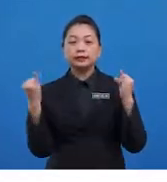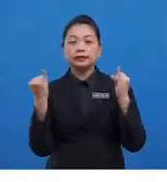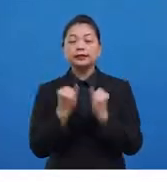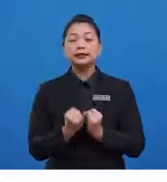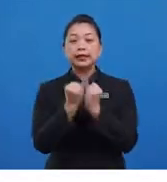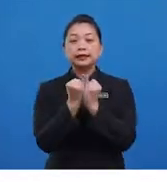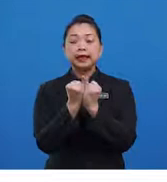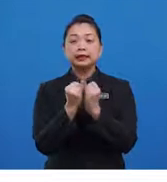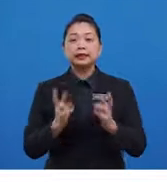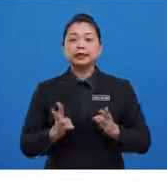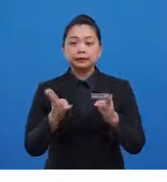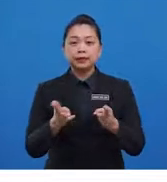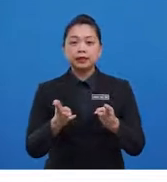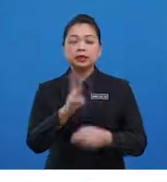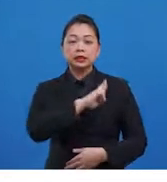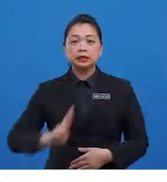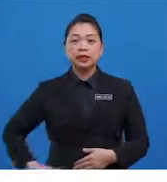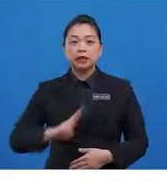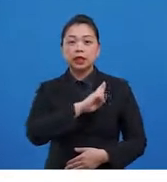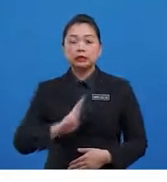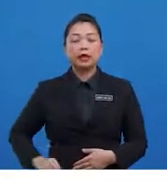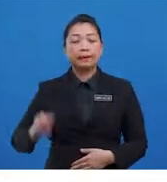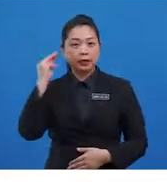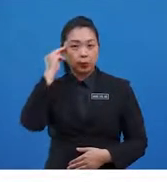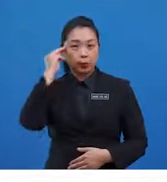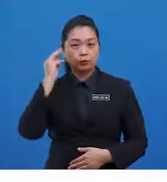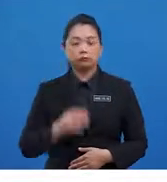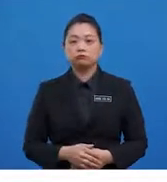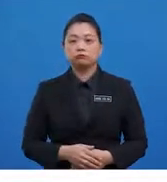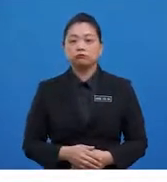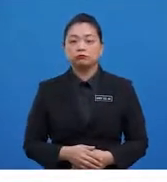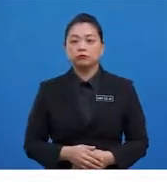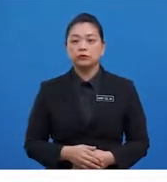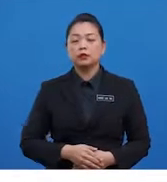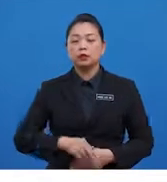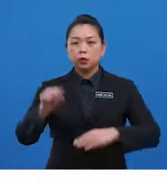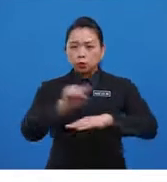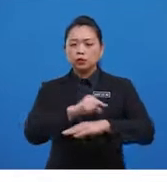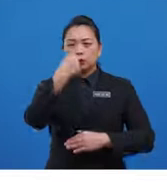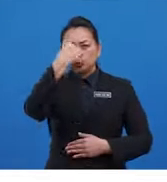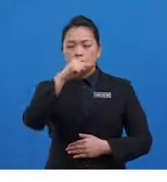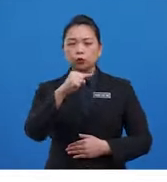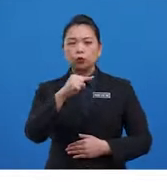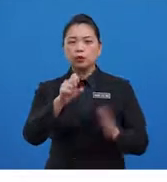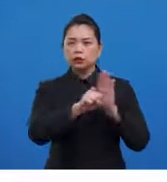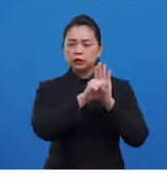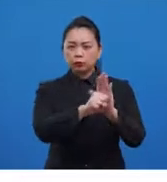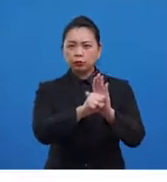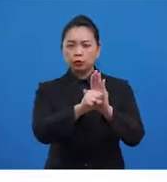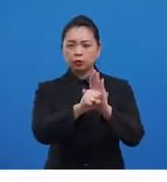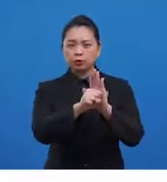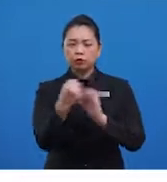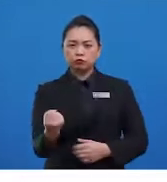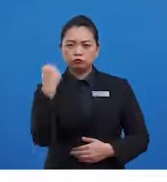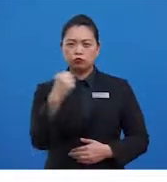Raja-Raja Melayu di negara ini. Manakala peranannya sebagai simbol keteguhan dan